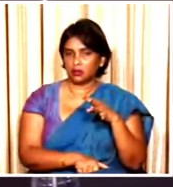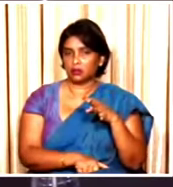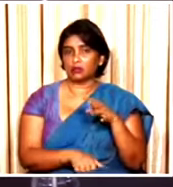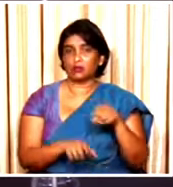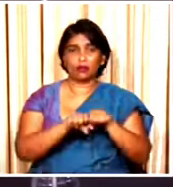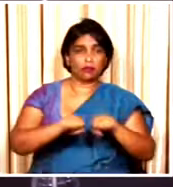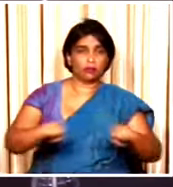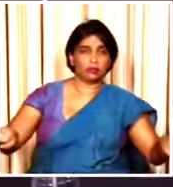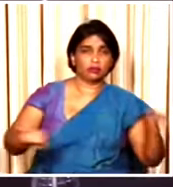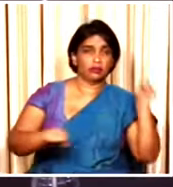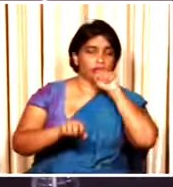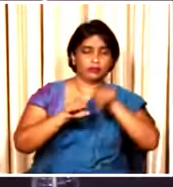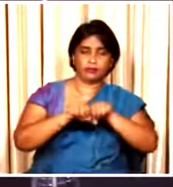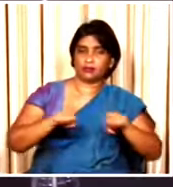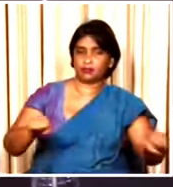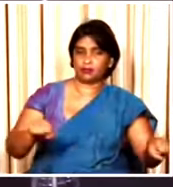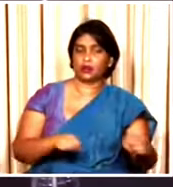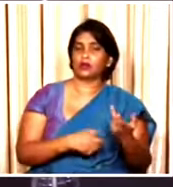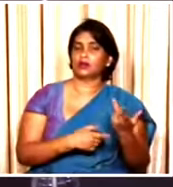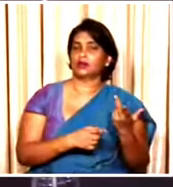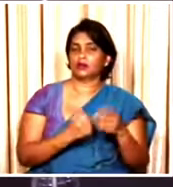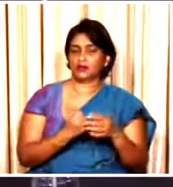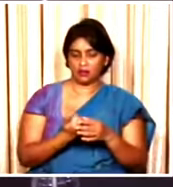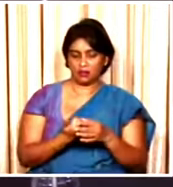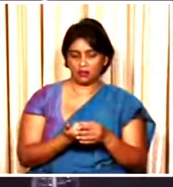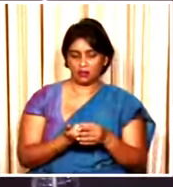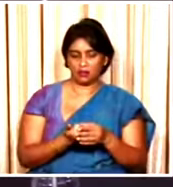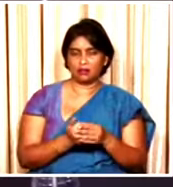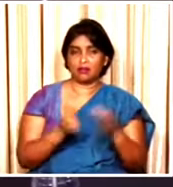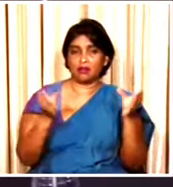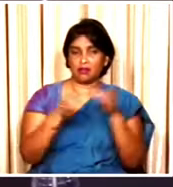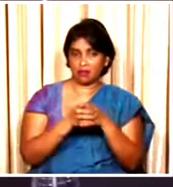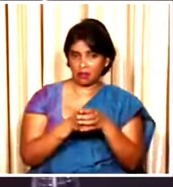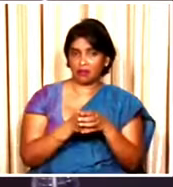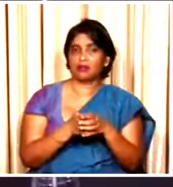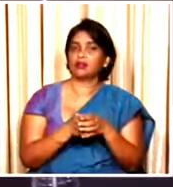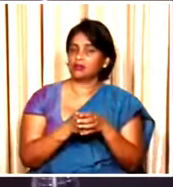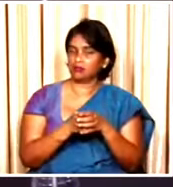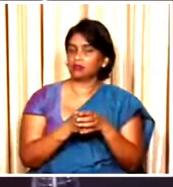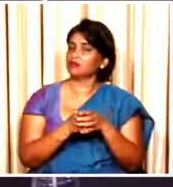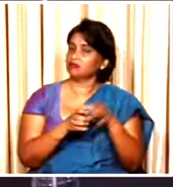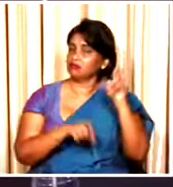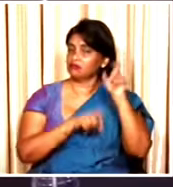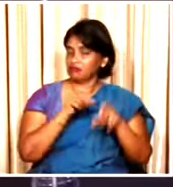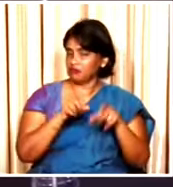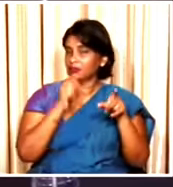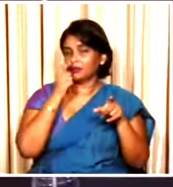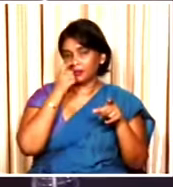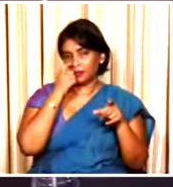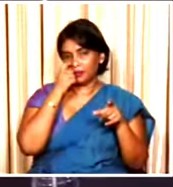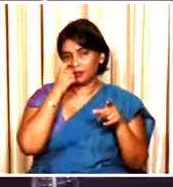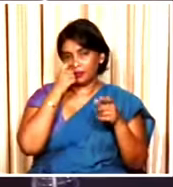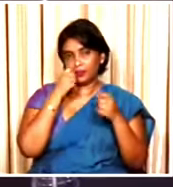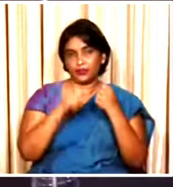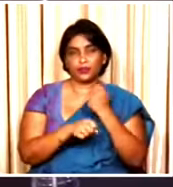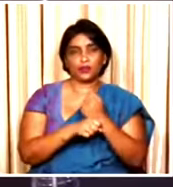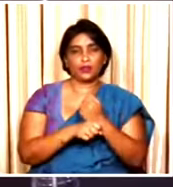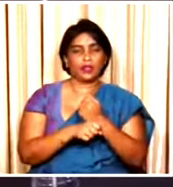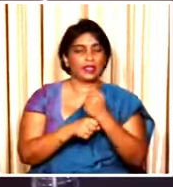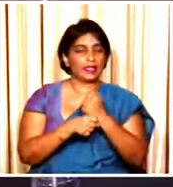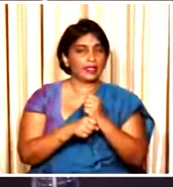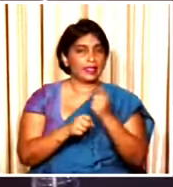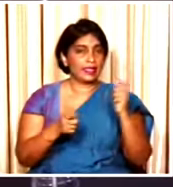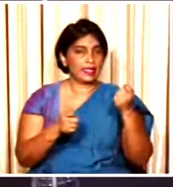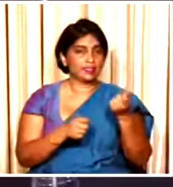බැටන් පොලු ප්‍රහාරක කණ්ඩායම් ඒ වගේම තියර් ගෑස්